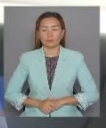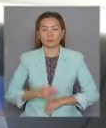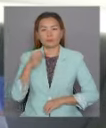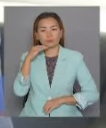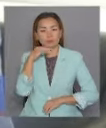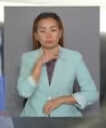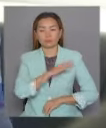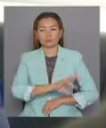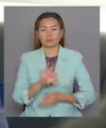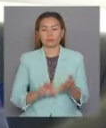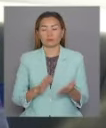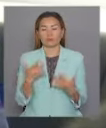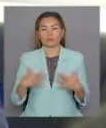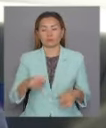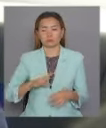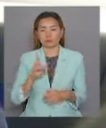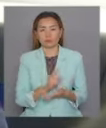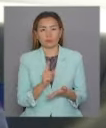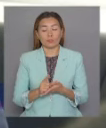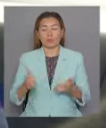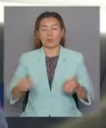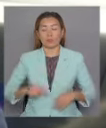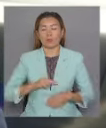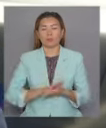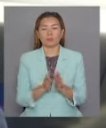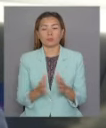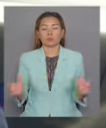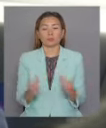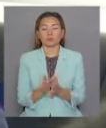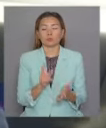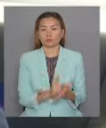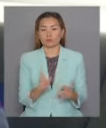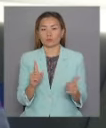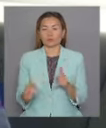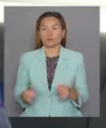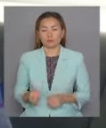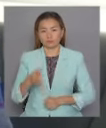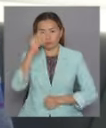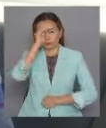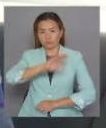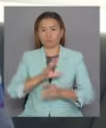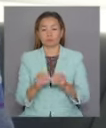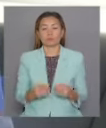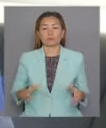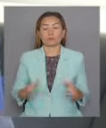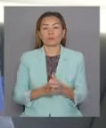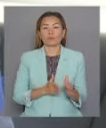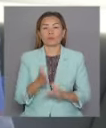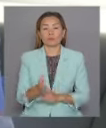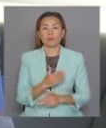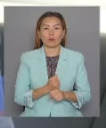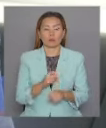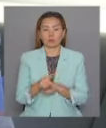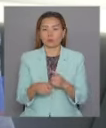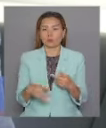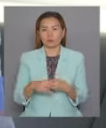Многие сотрудники скоро будут уволены. Мы должны это решить. Со стороны компании должны быть какие-то предложения, потому что на кону стоят будущие бытовые